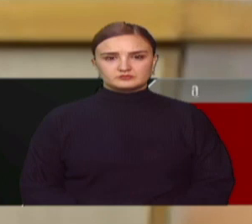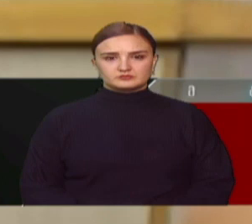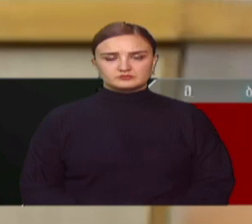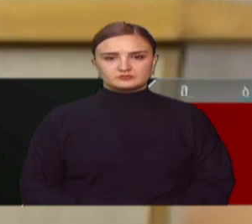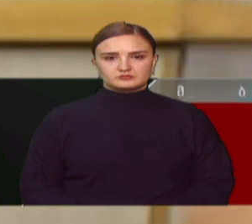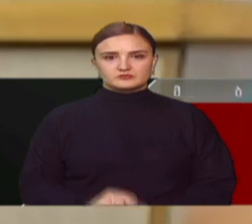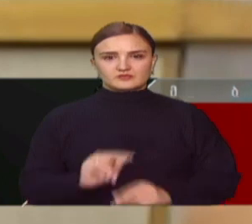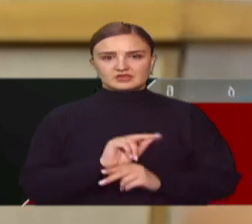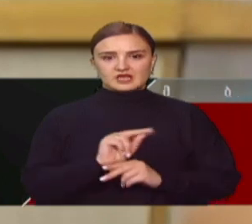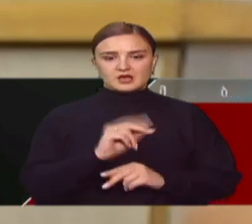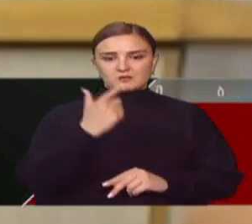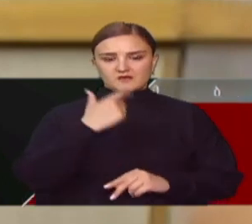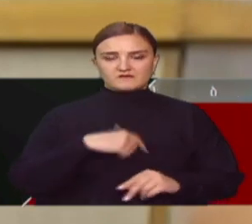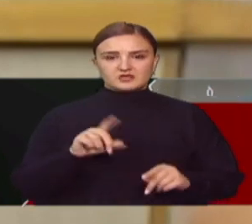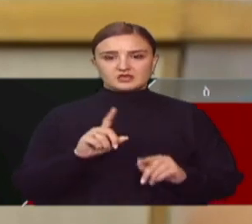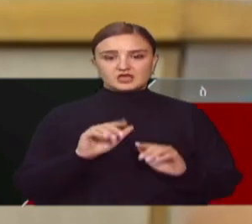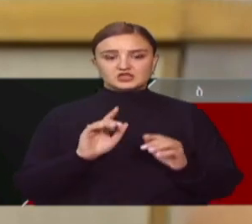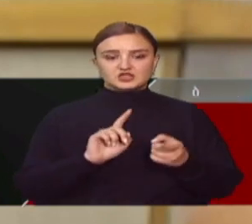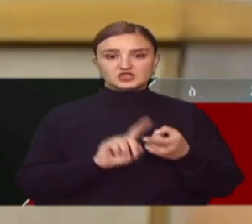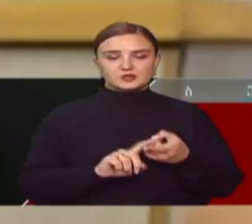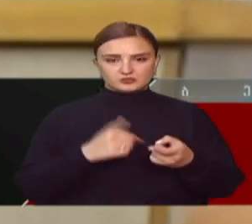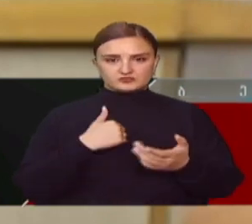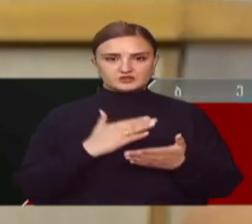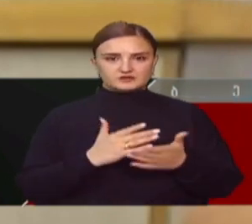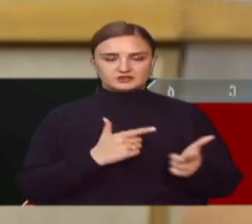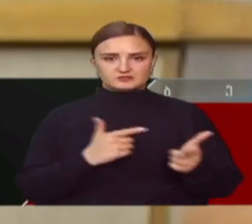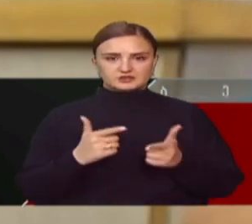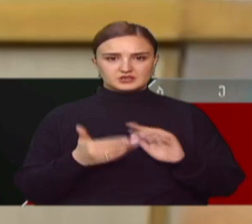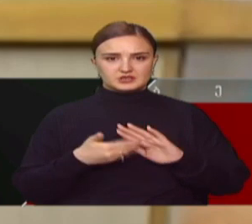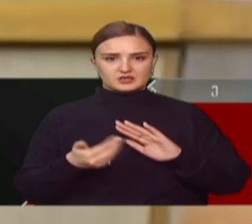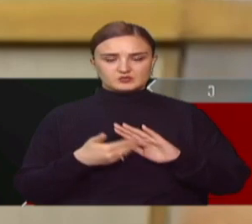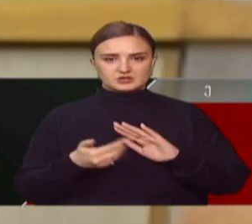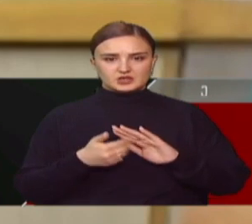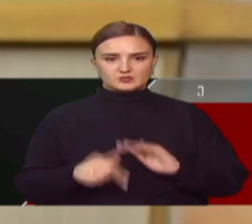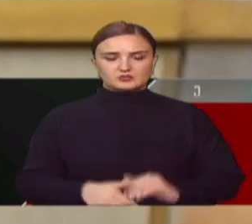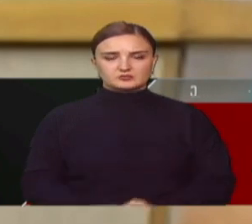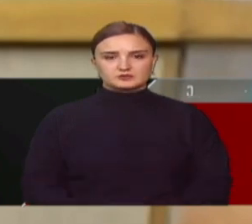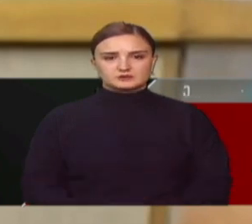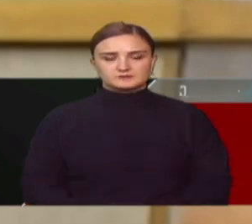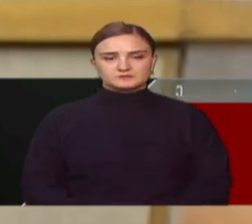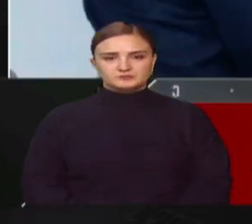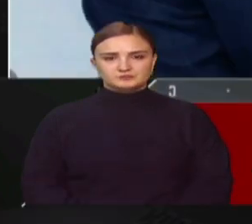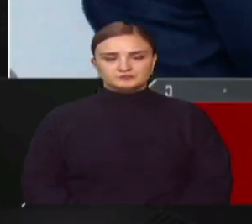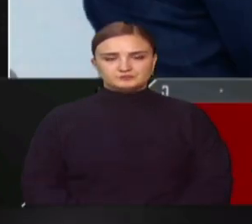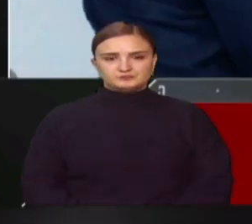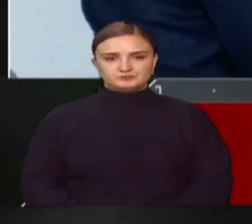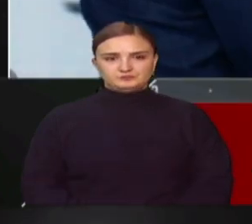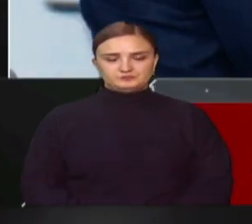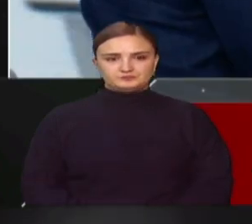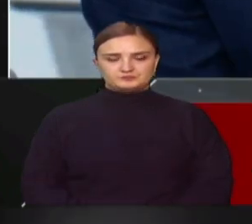გვაქვს შეხება, მაგრამ თუ საჭირო იქნება, რა თქმა უნდა, ჩვენც ვართ გამოძახებულები. ნათია, საინტერესო